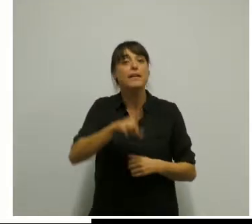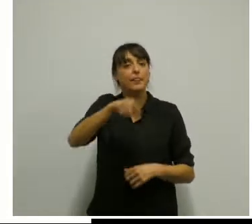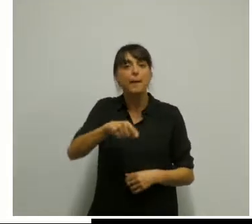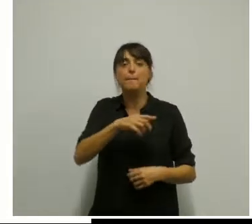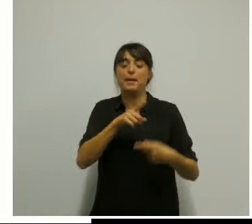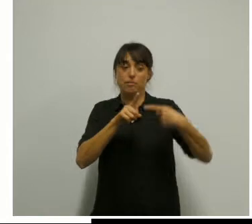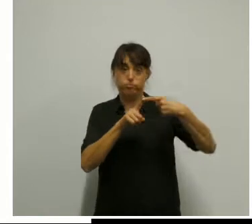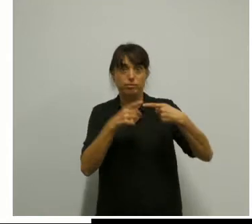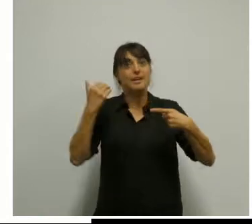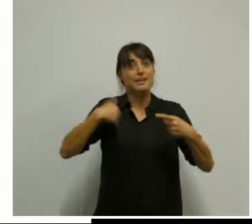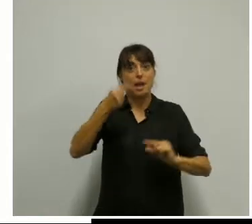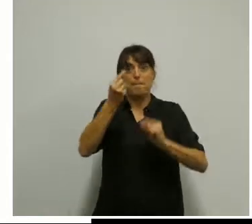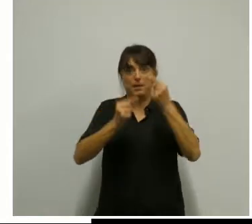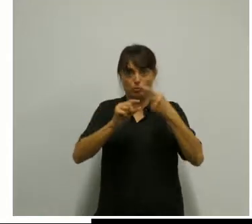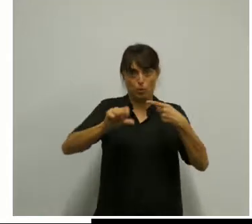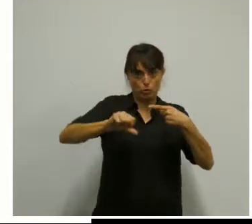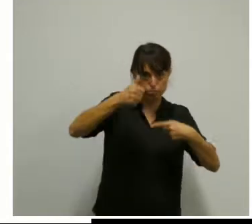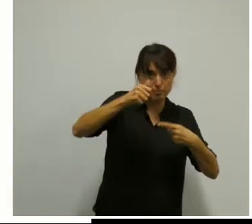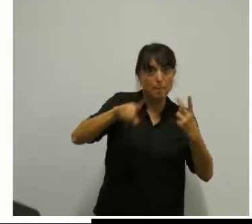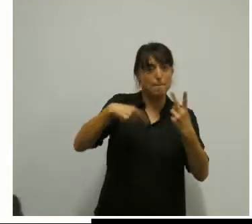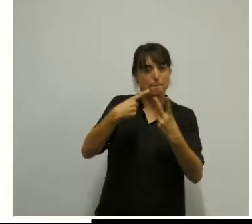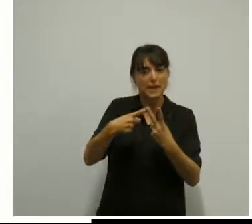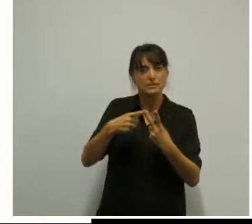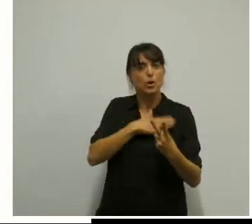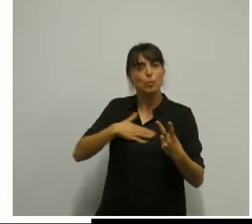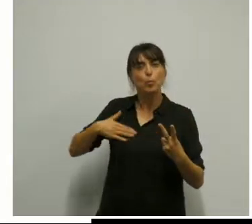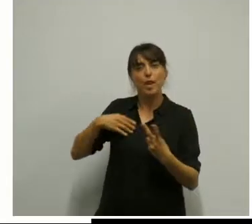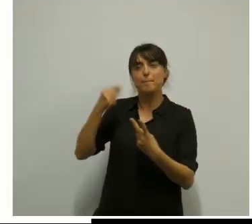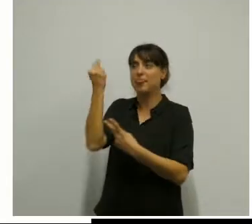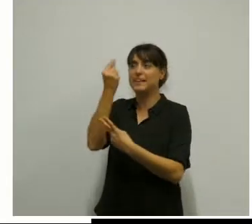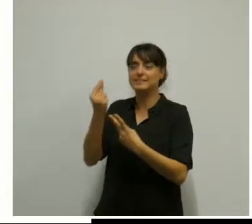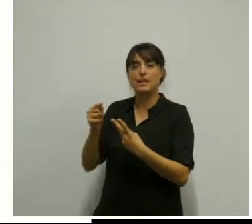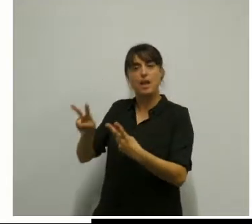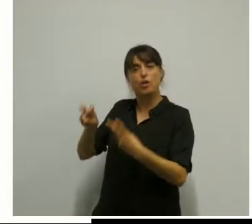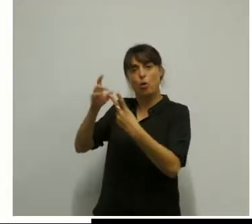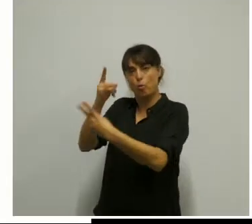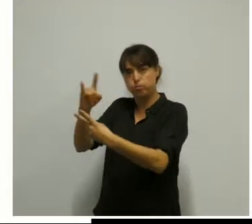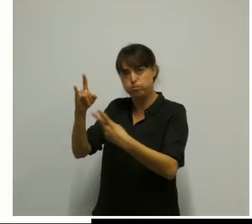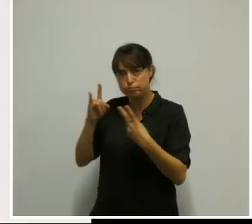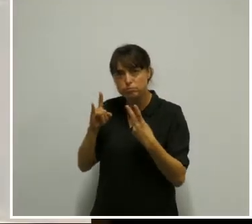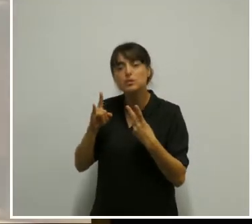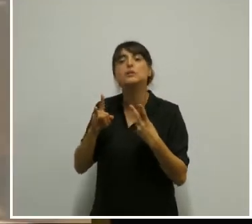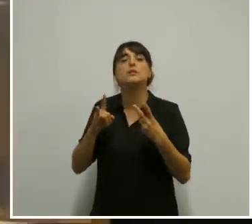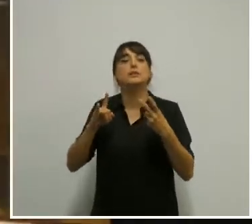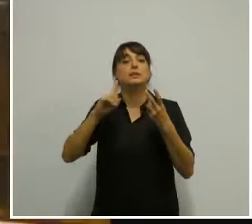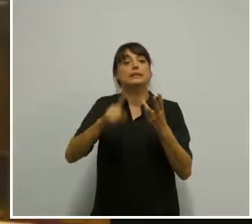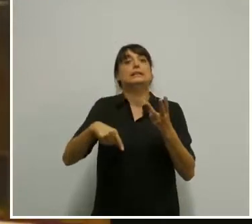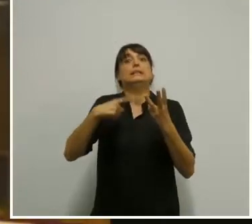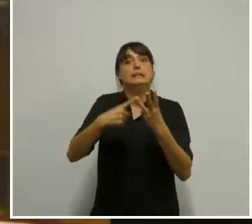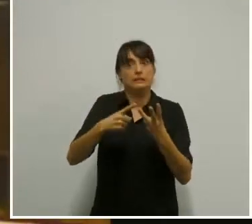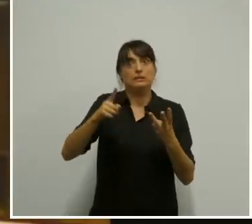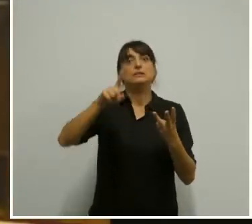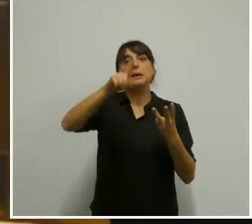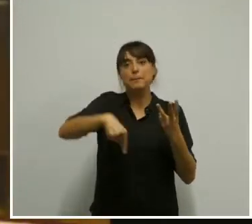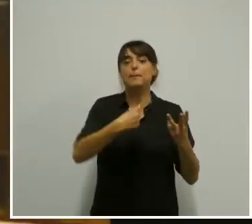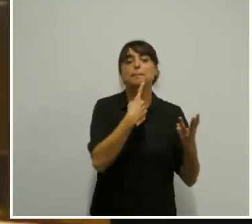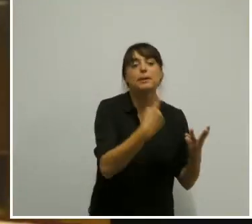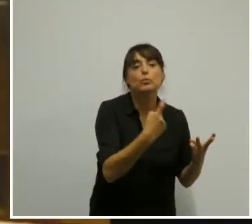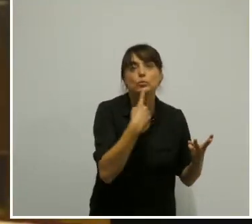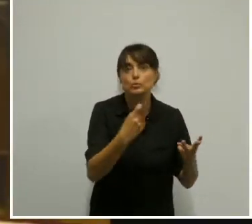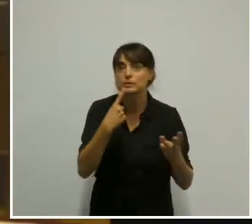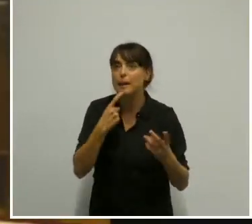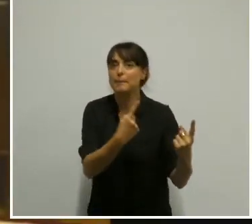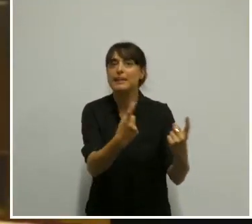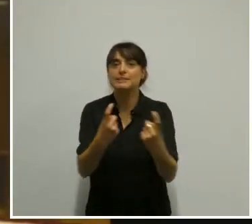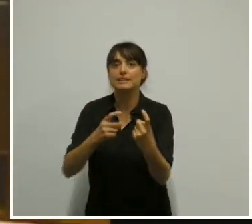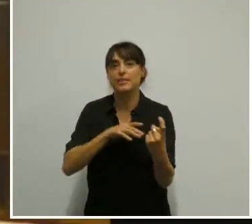i nenes, els adults i el barri en general, ja que és un pati que s'ha d'obrir al barri, quines necessitats, i no només no, com a